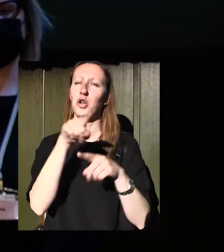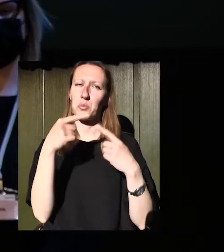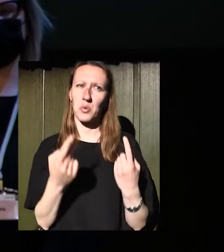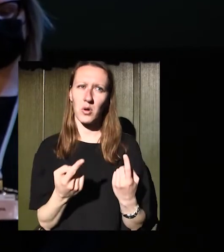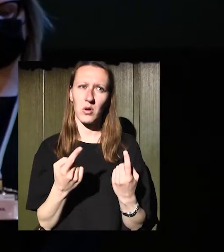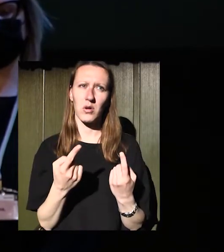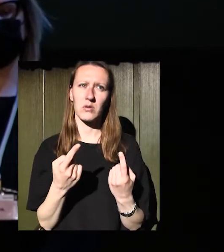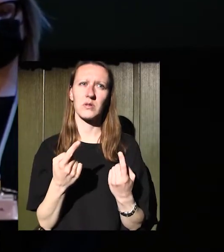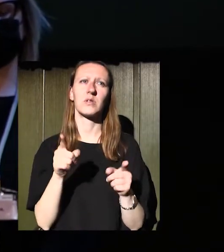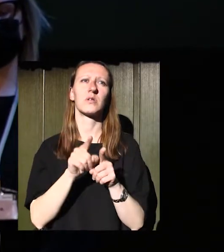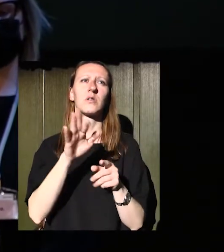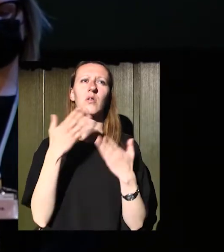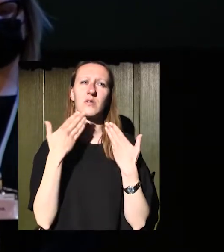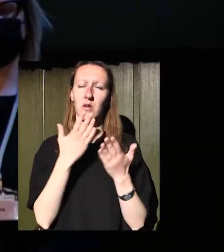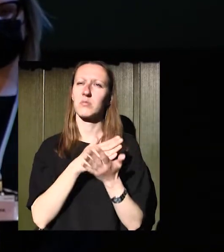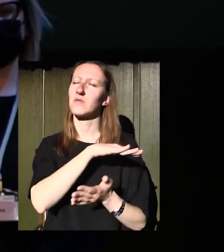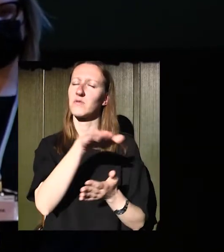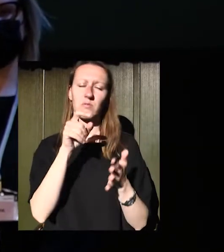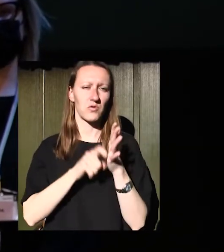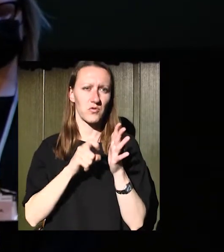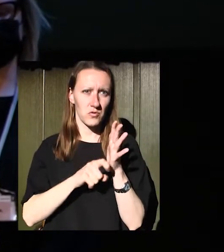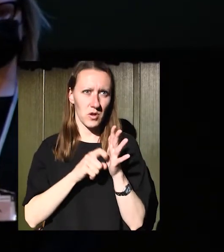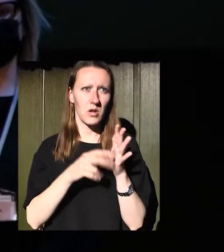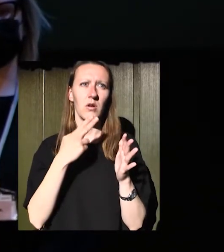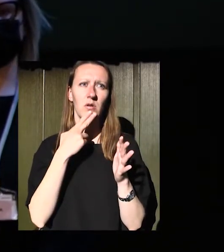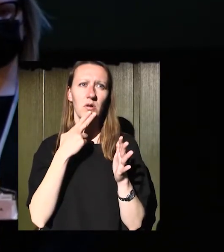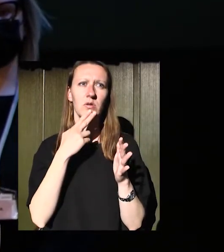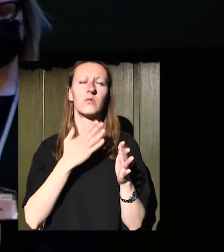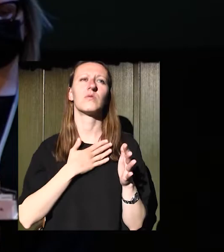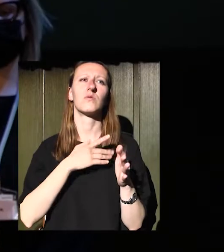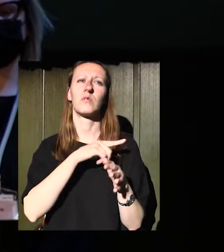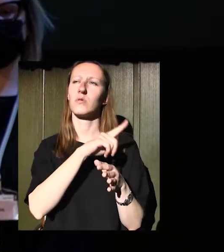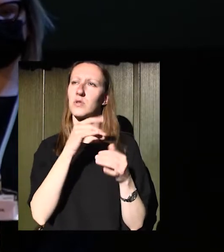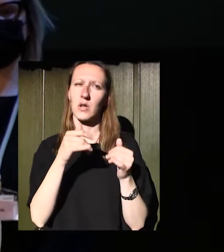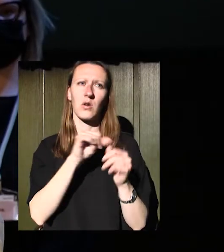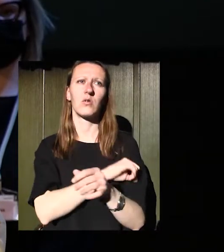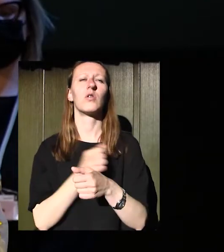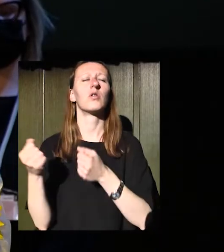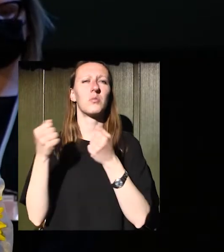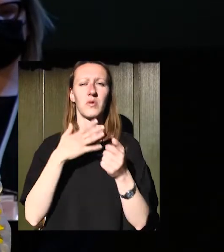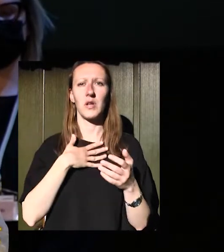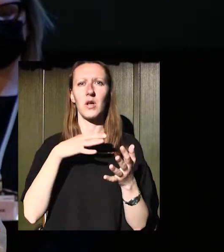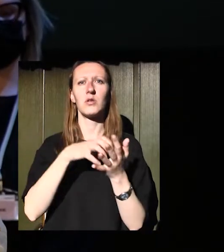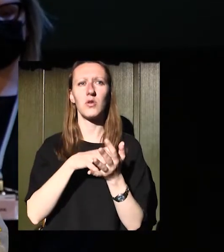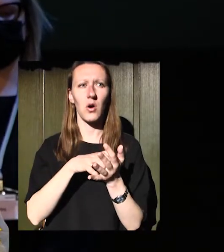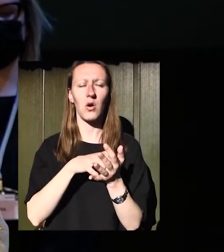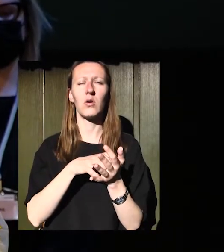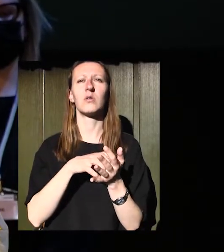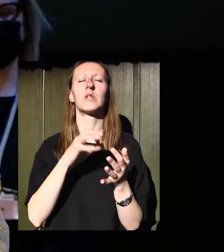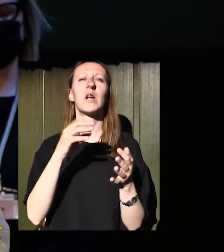godina postojanja. Isto tako zahvalio bih se i svim članovima koji su u svojom tog godinu doprinijeli da naš